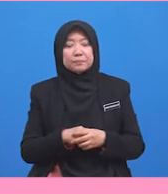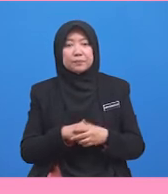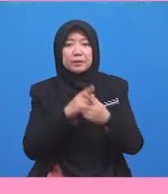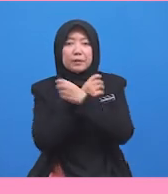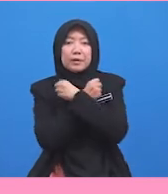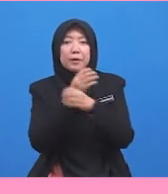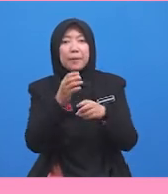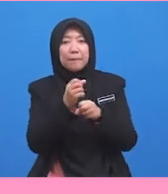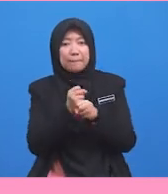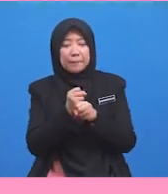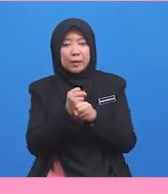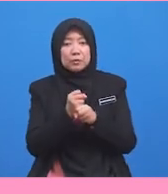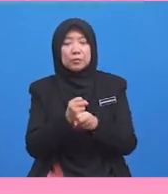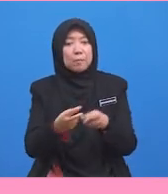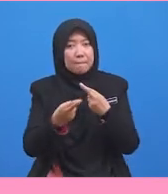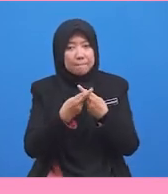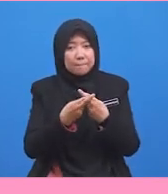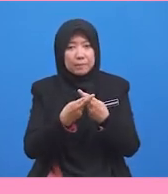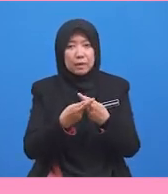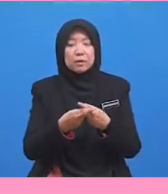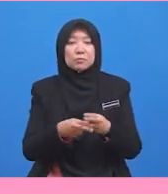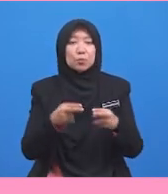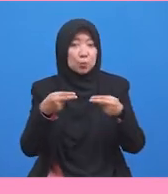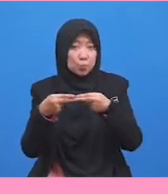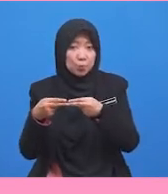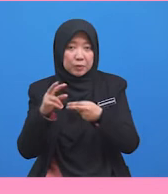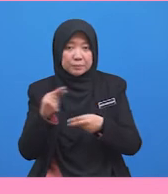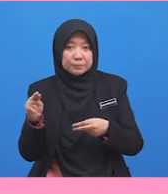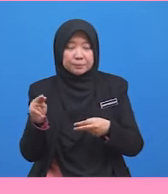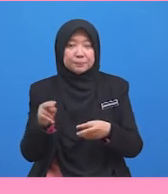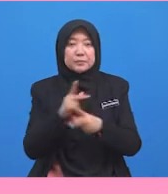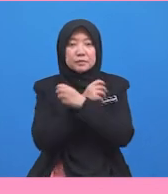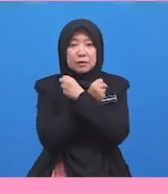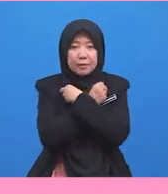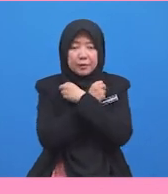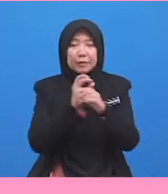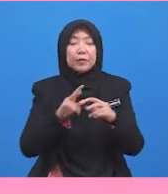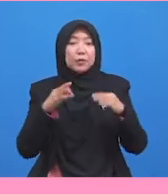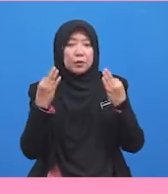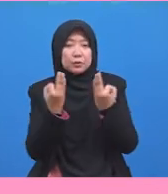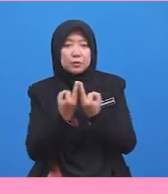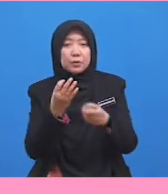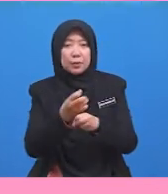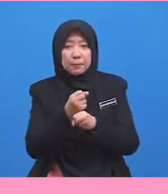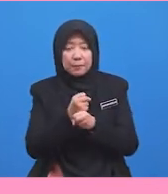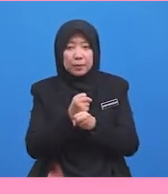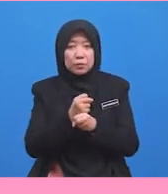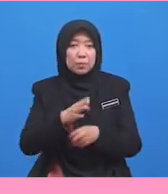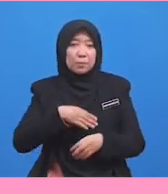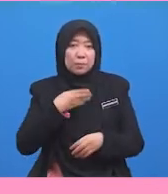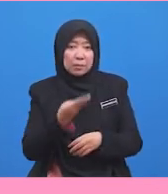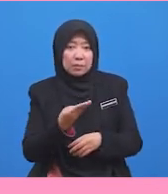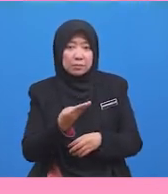sayang dapat menggerakkan lagi sesebuah Perhubungan kasih sayang dalam sesebuah keluarga dapat menjamin